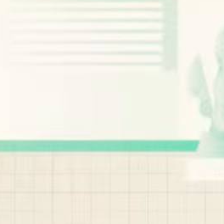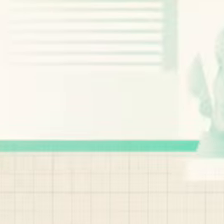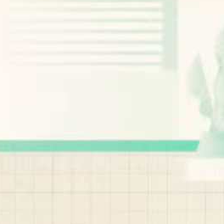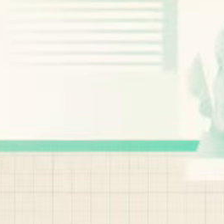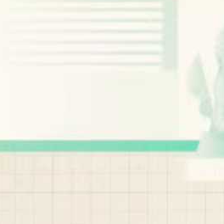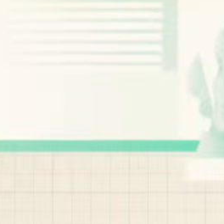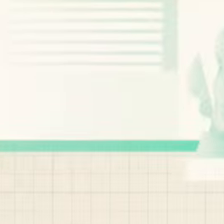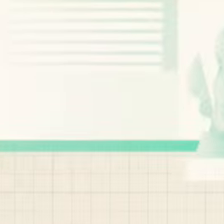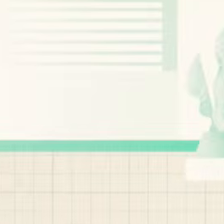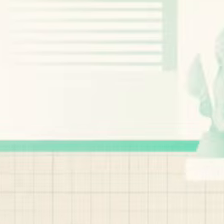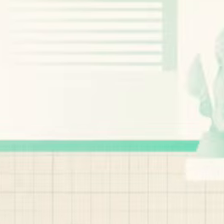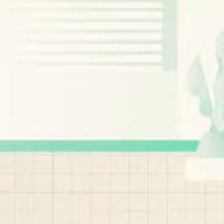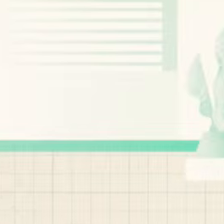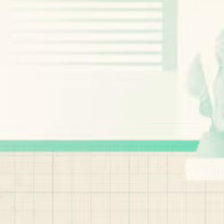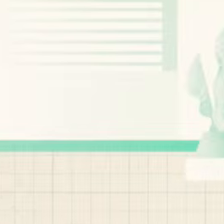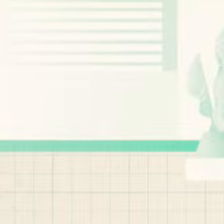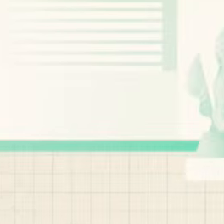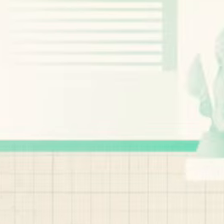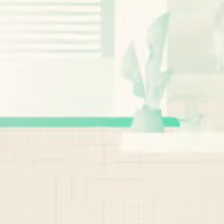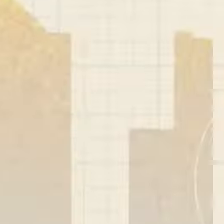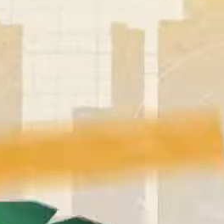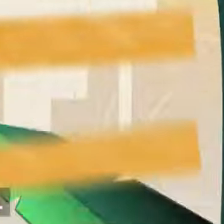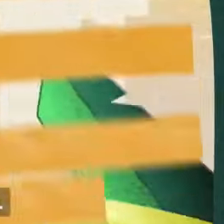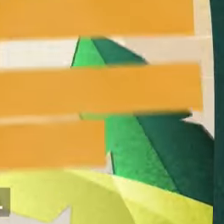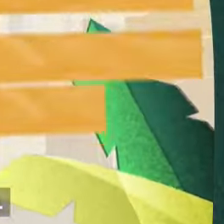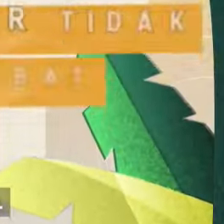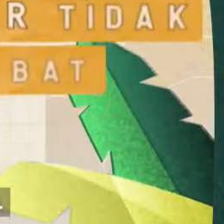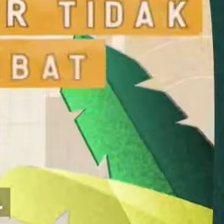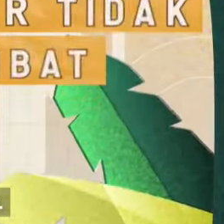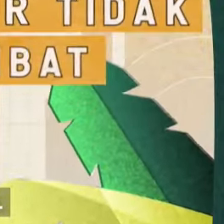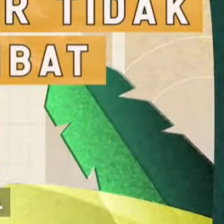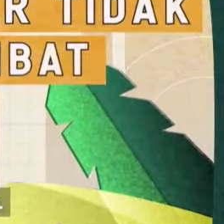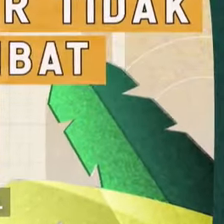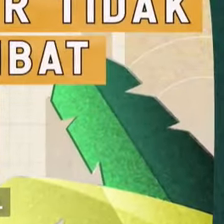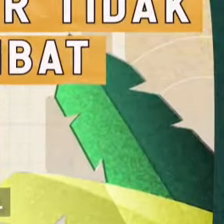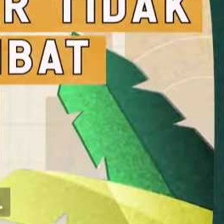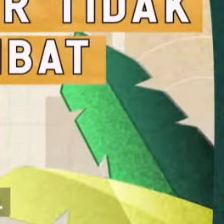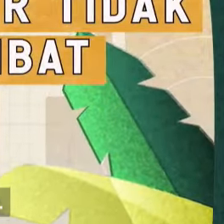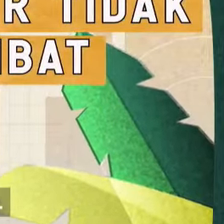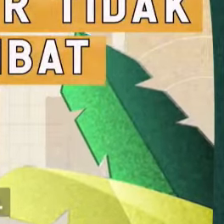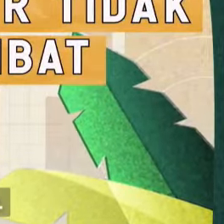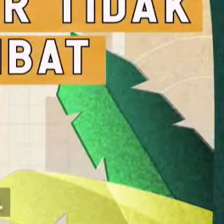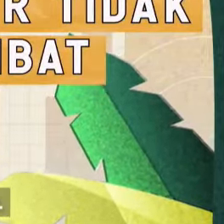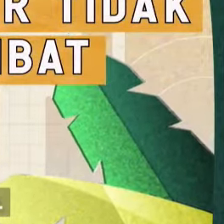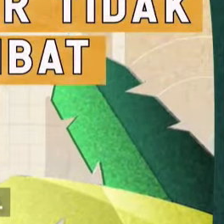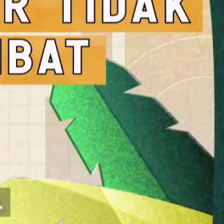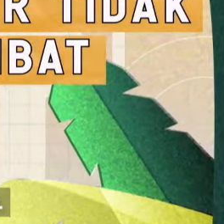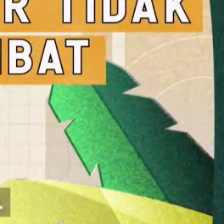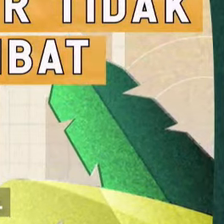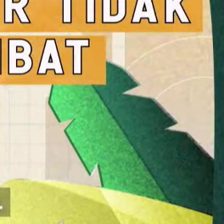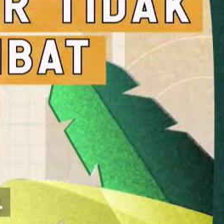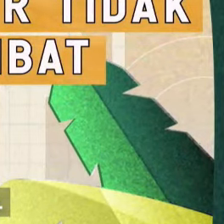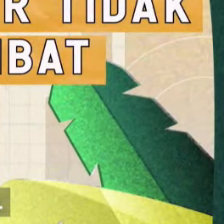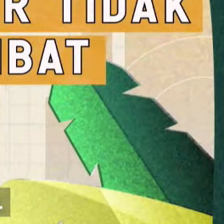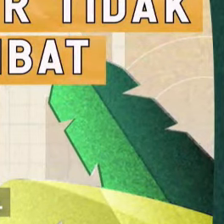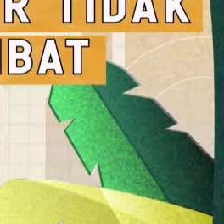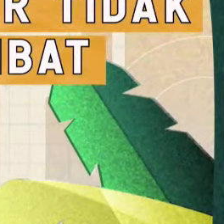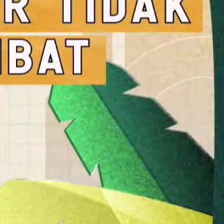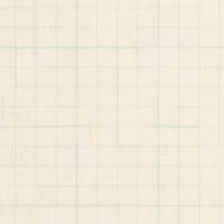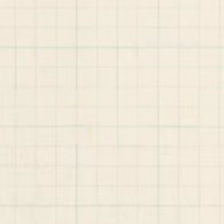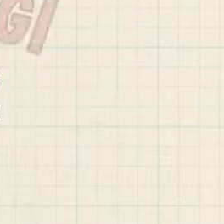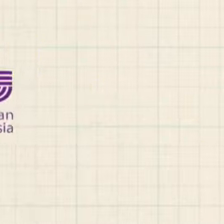Tutup rapat semua bekas yang menyimpan air. Periksa saluran air pada bumbung rumah agar tidak